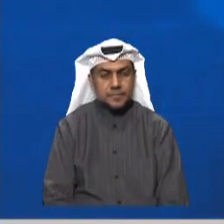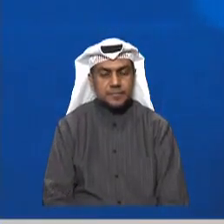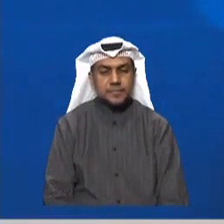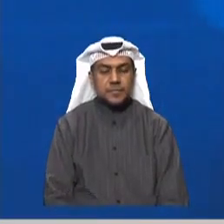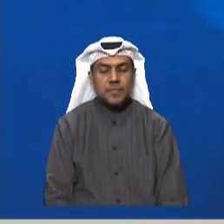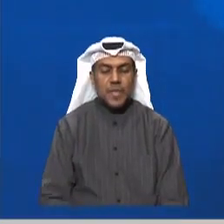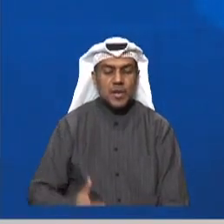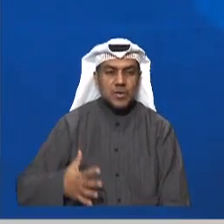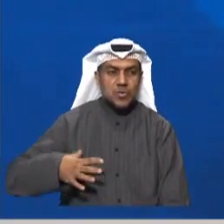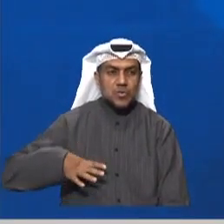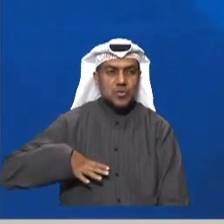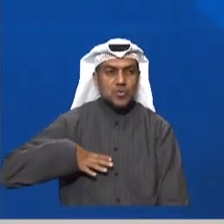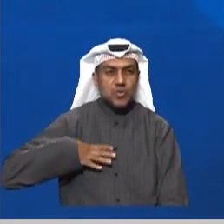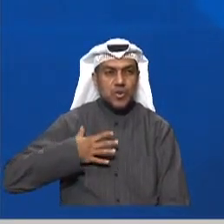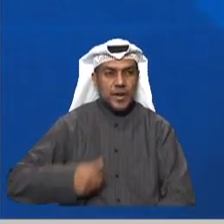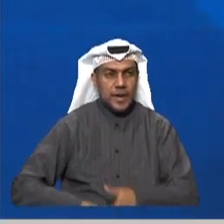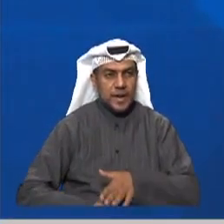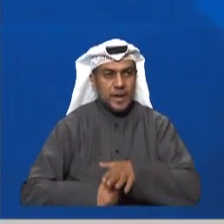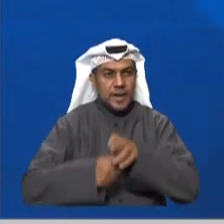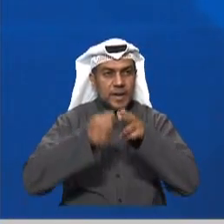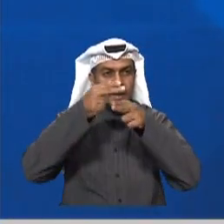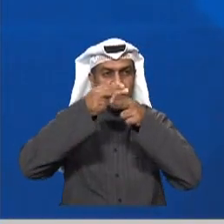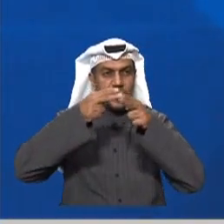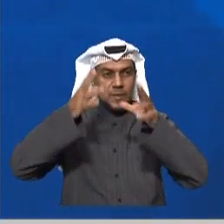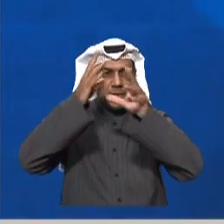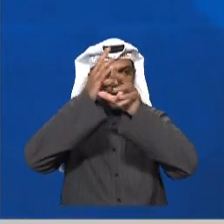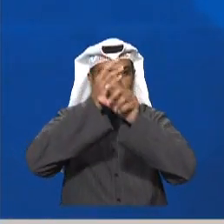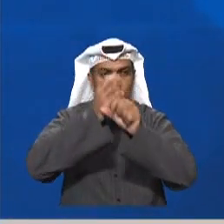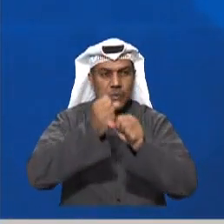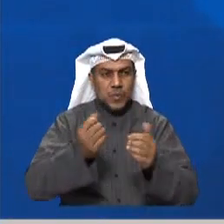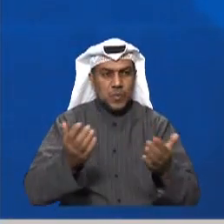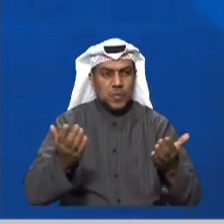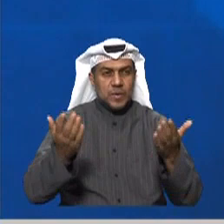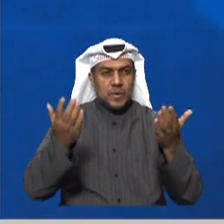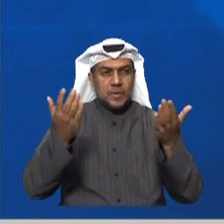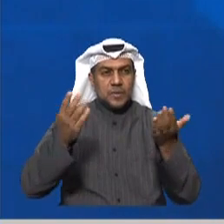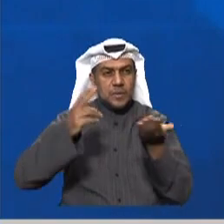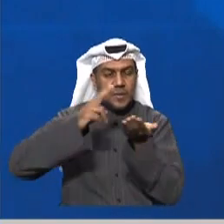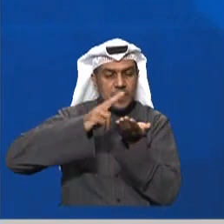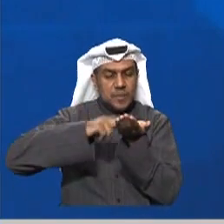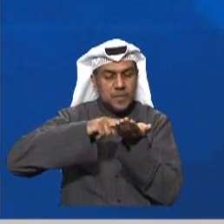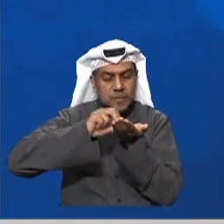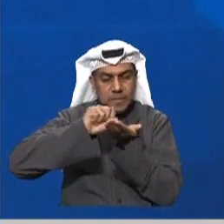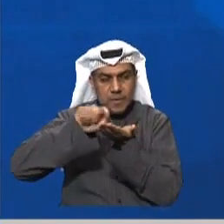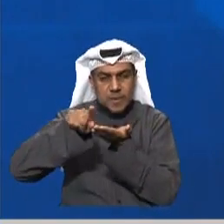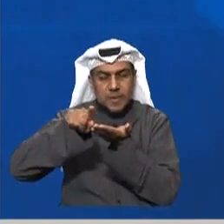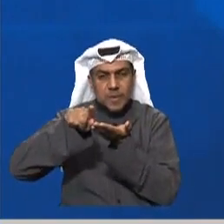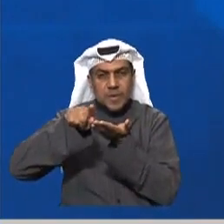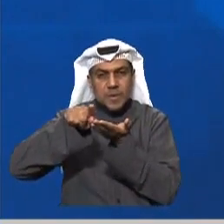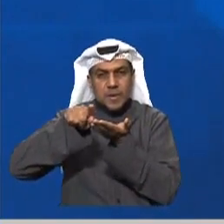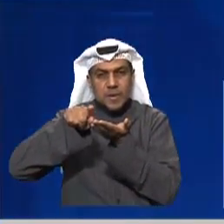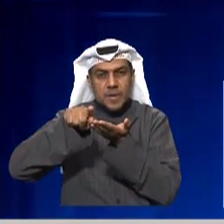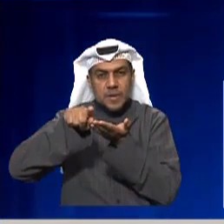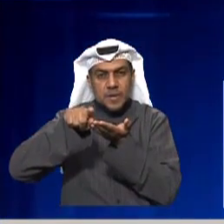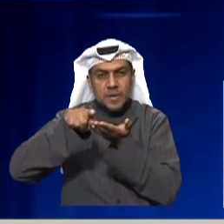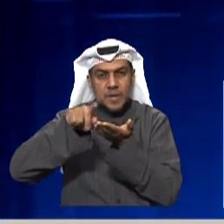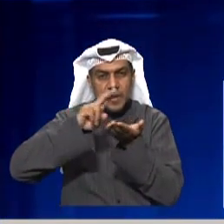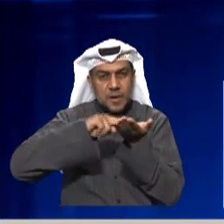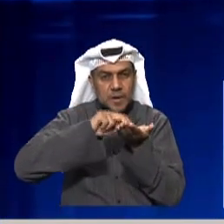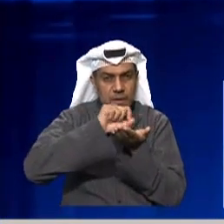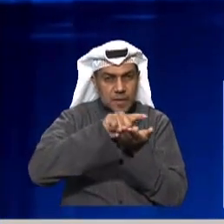بعث حضرة صاحب السمو أمير البلاد الشيخ نواف الأحمد الجابر الصباح حفظه الله ورعاه